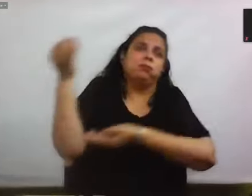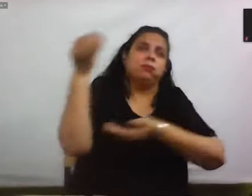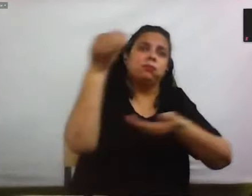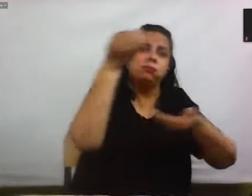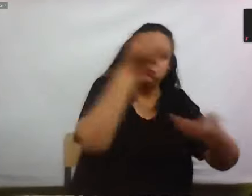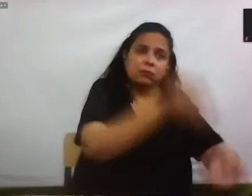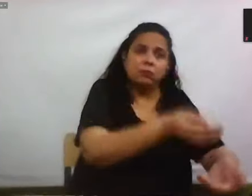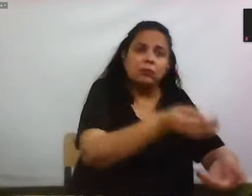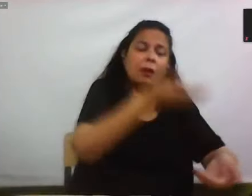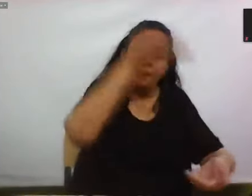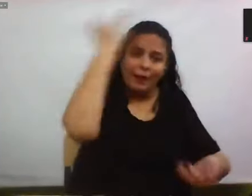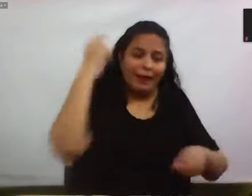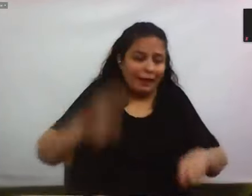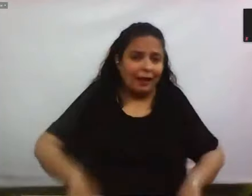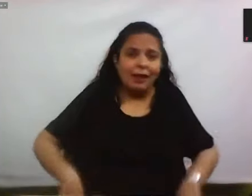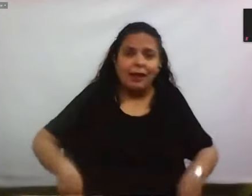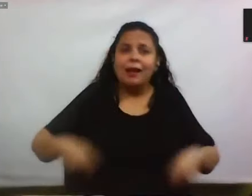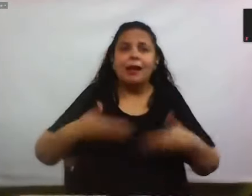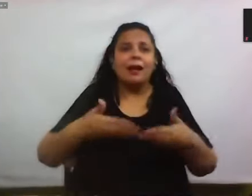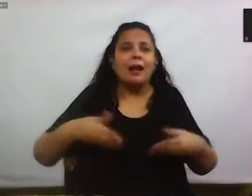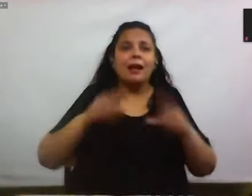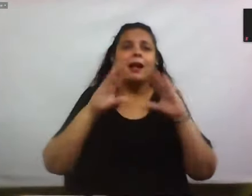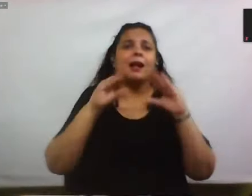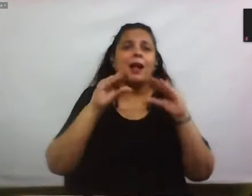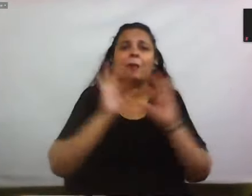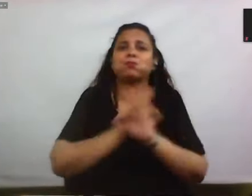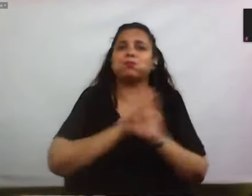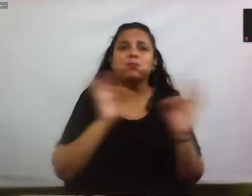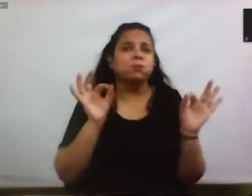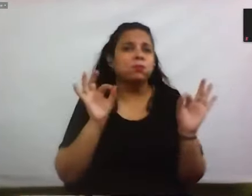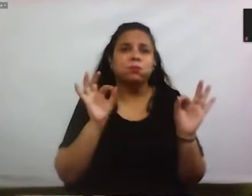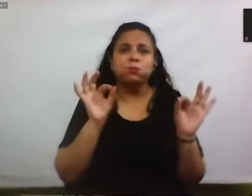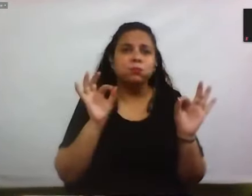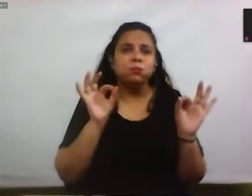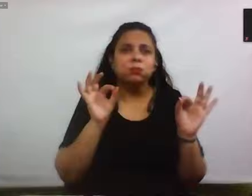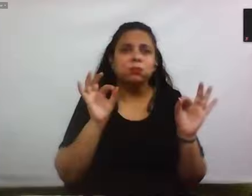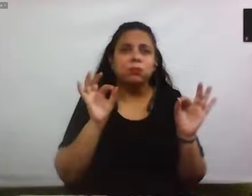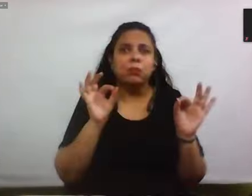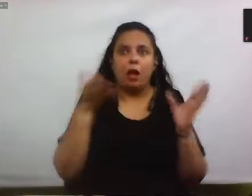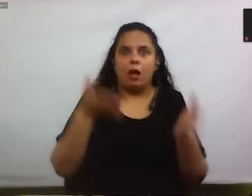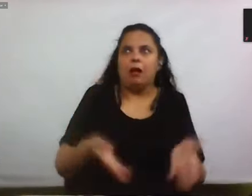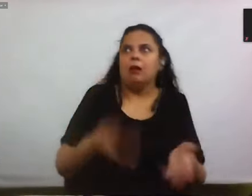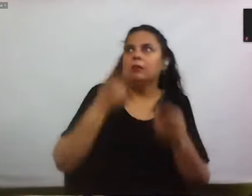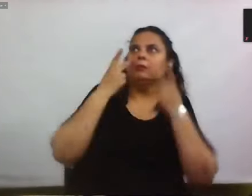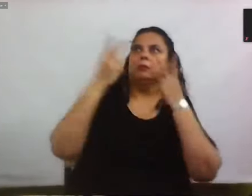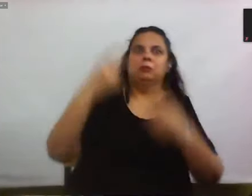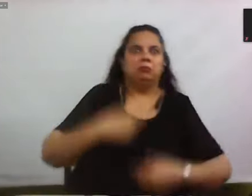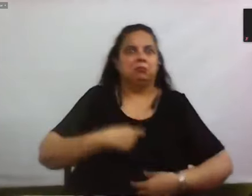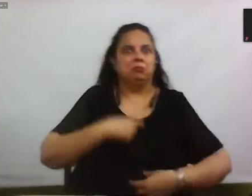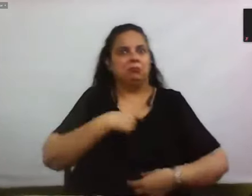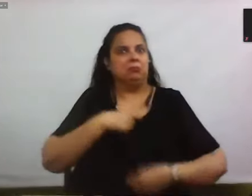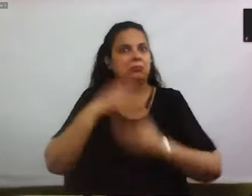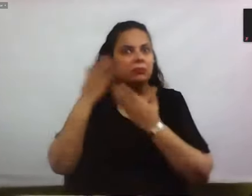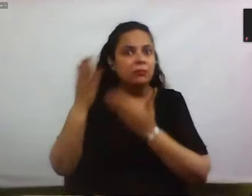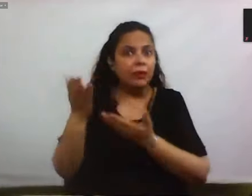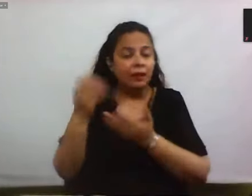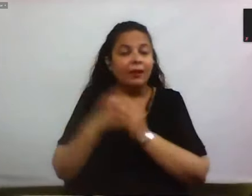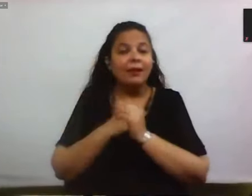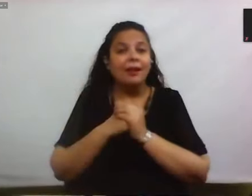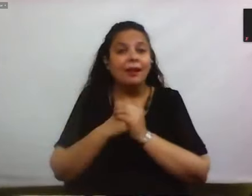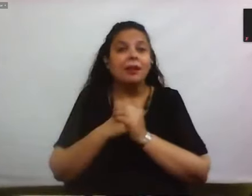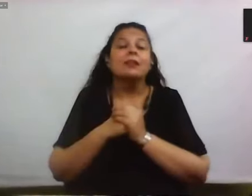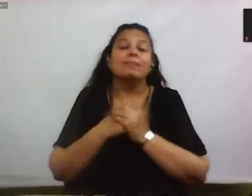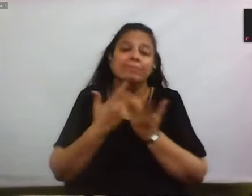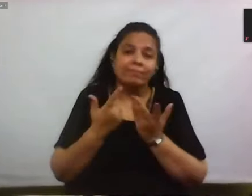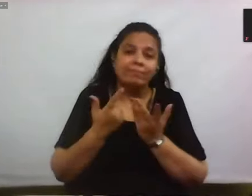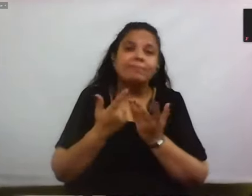de dete the. So lekin ab to aap usko tie mein dekh rahe hain. तो इसलिए आपको देखना पड़ेगा, अगर